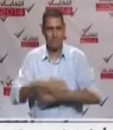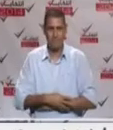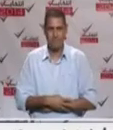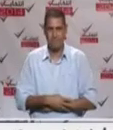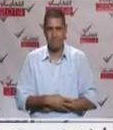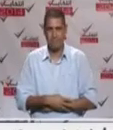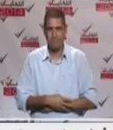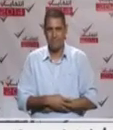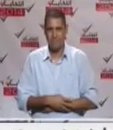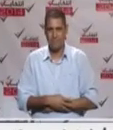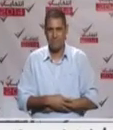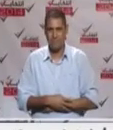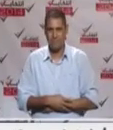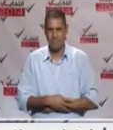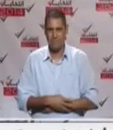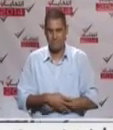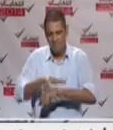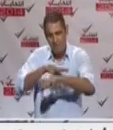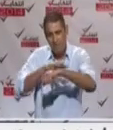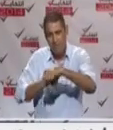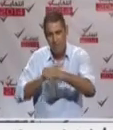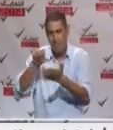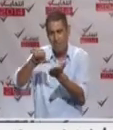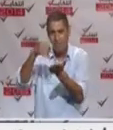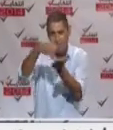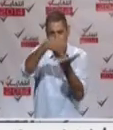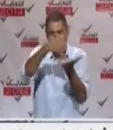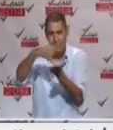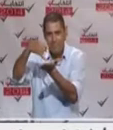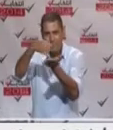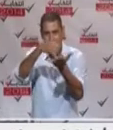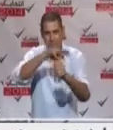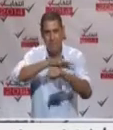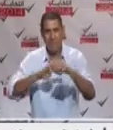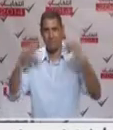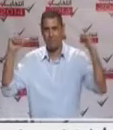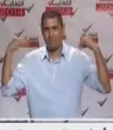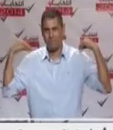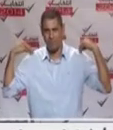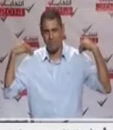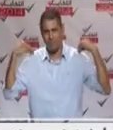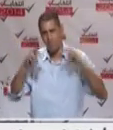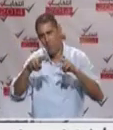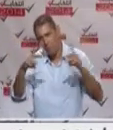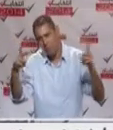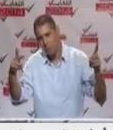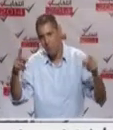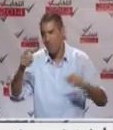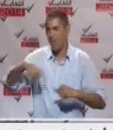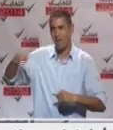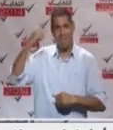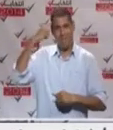الامان اهالينا بمناطق بنزرت الجنوبيه وتين وماطر وغزاله وسجن وجمين نحن نعلم